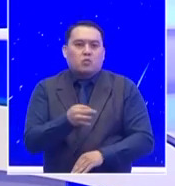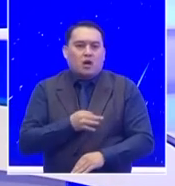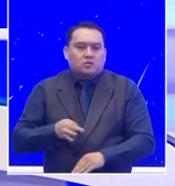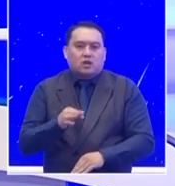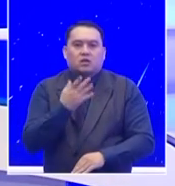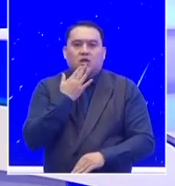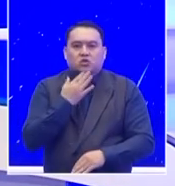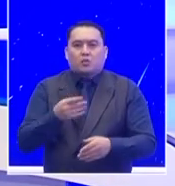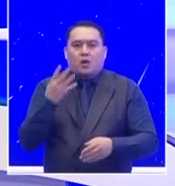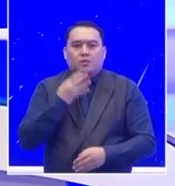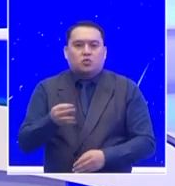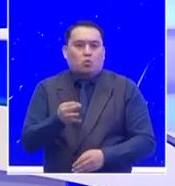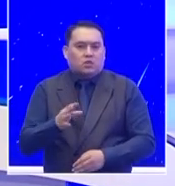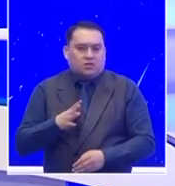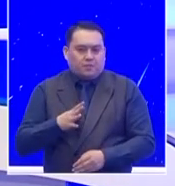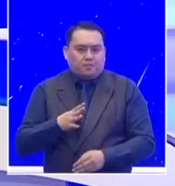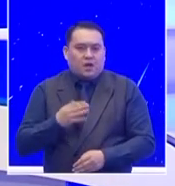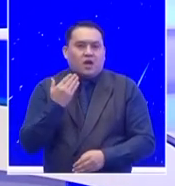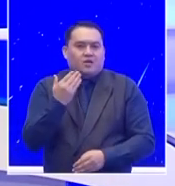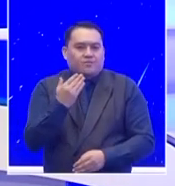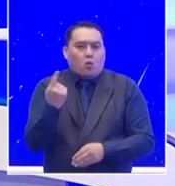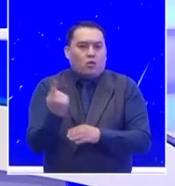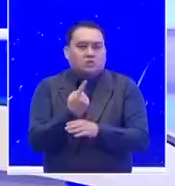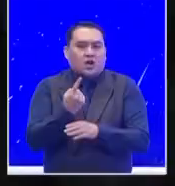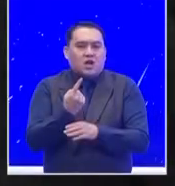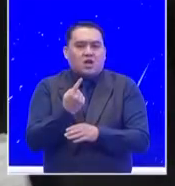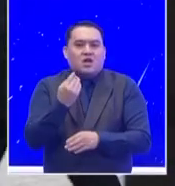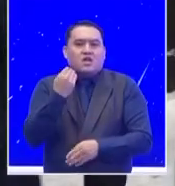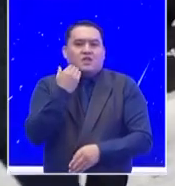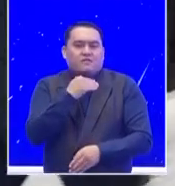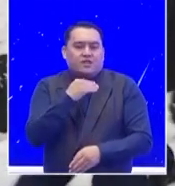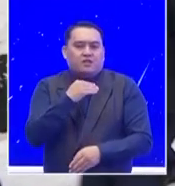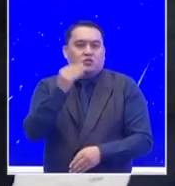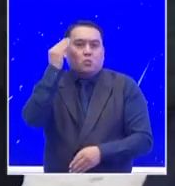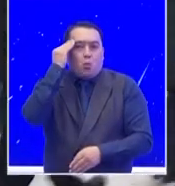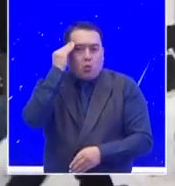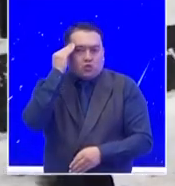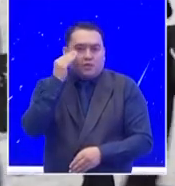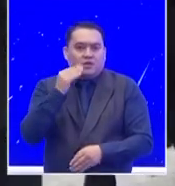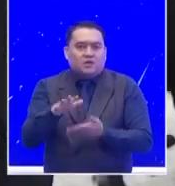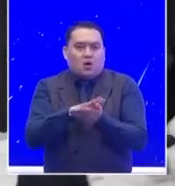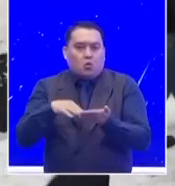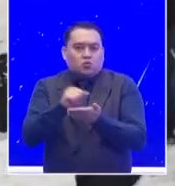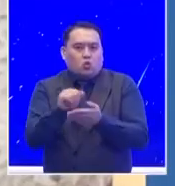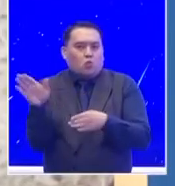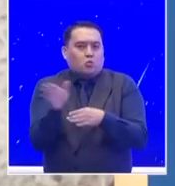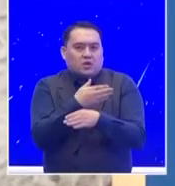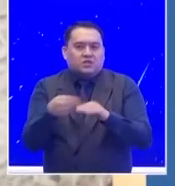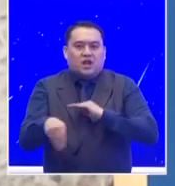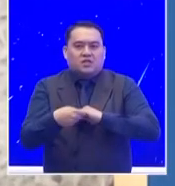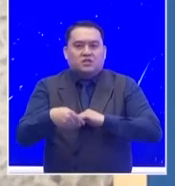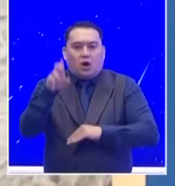Департамент Национального бюро по Алматинской области. По их словам, это один из эффективных способов искоренения взяточничества